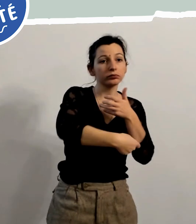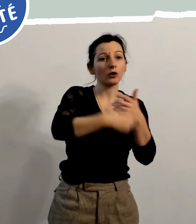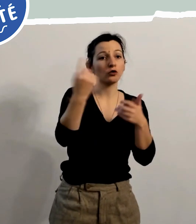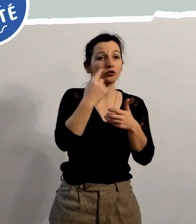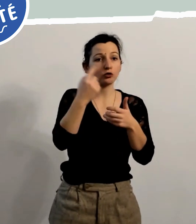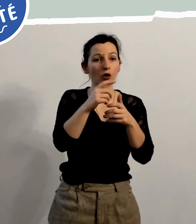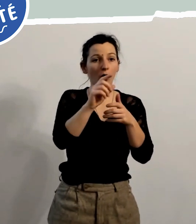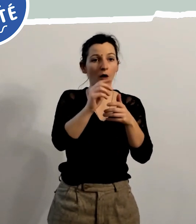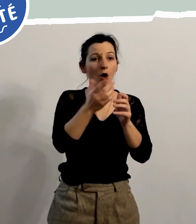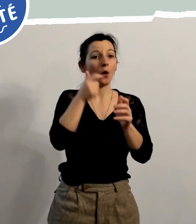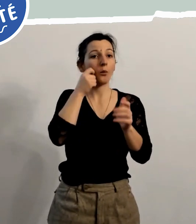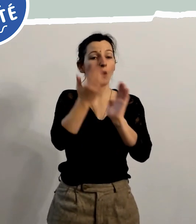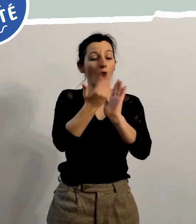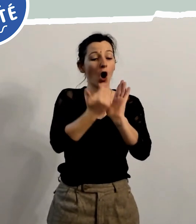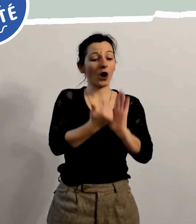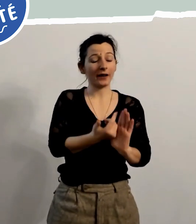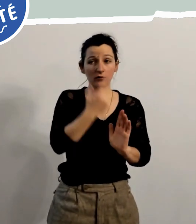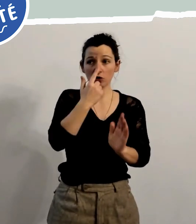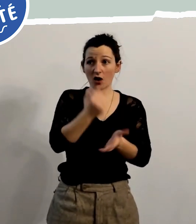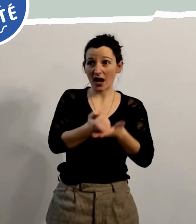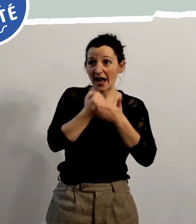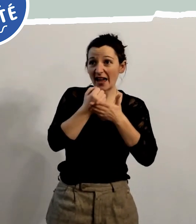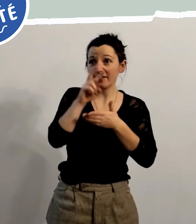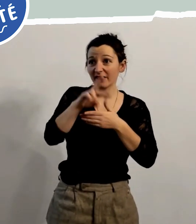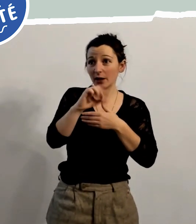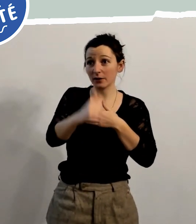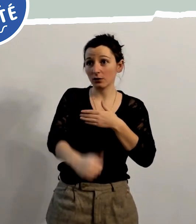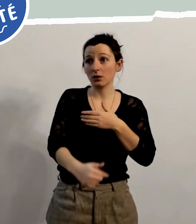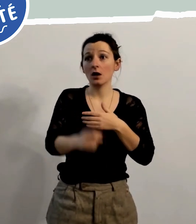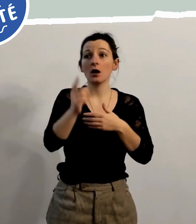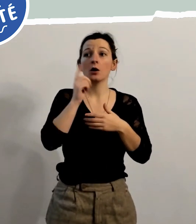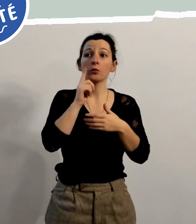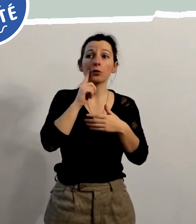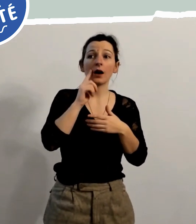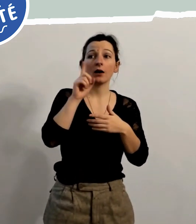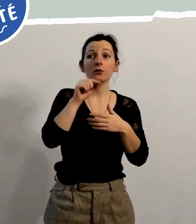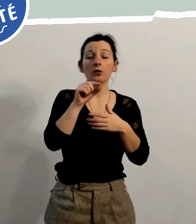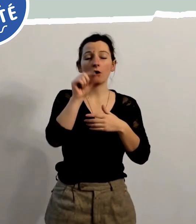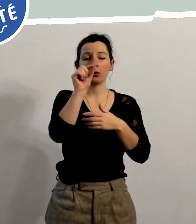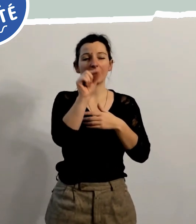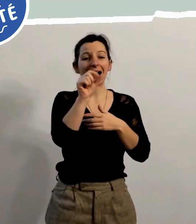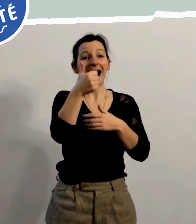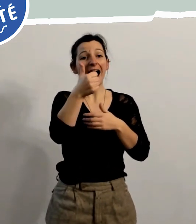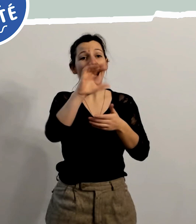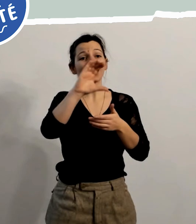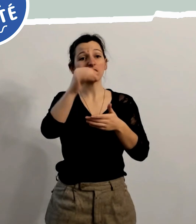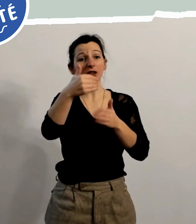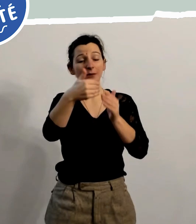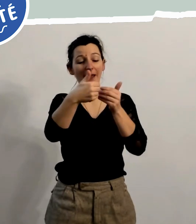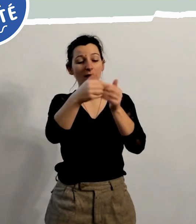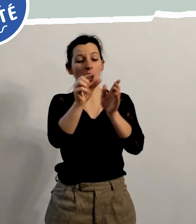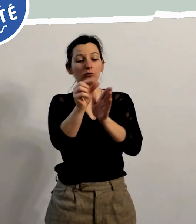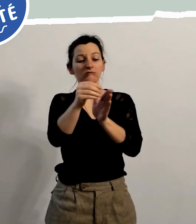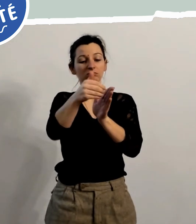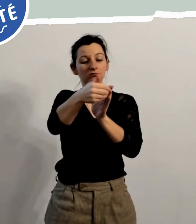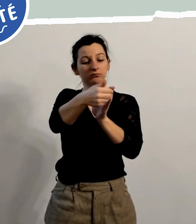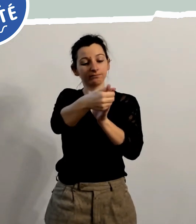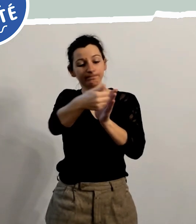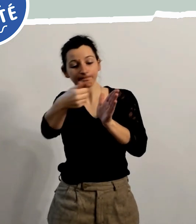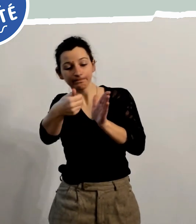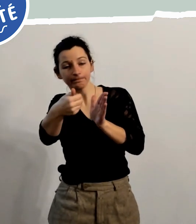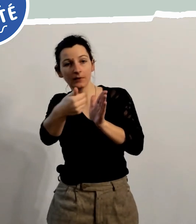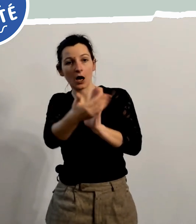Est-ce que ça favorise vraiment ou pas? Parce que j'entends des personnes dire il faut aller chercher 1 centimètre dedans parce que tous